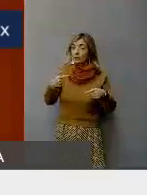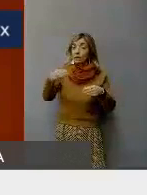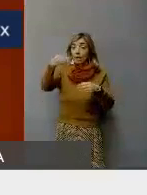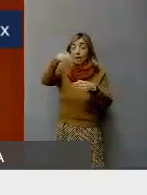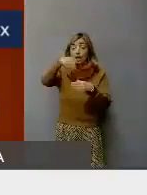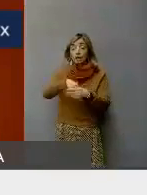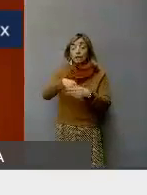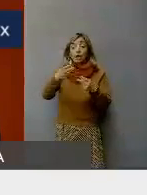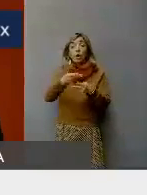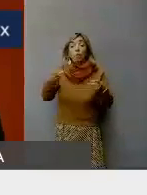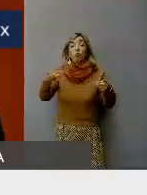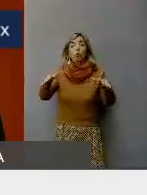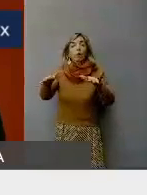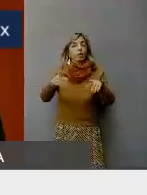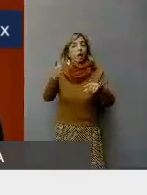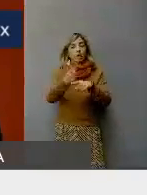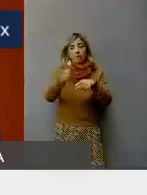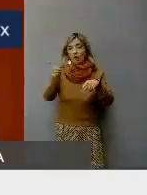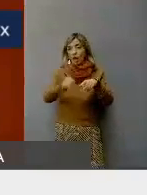amministrazione